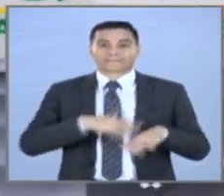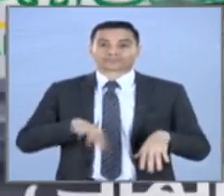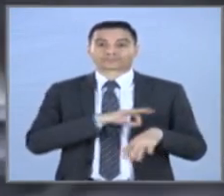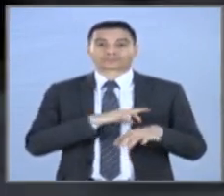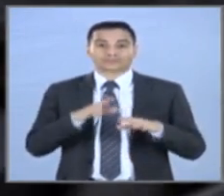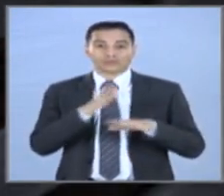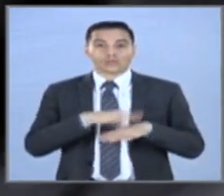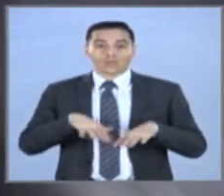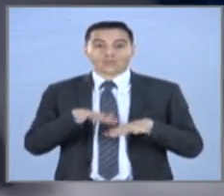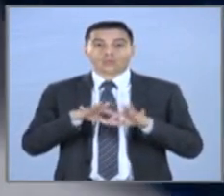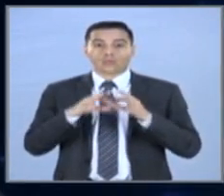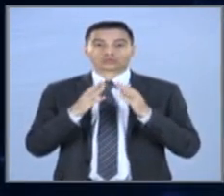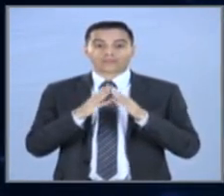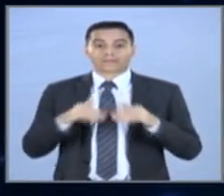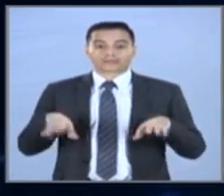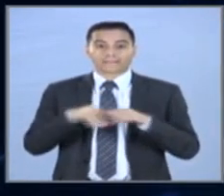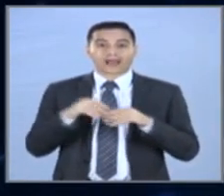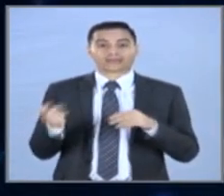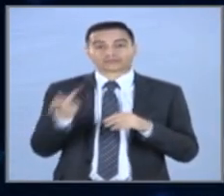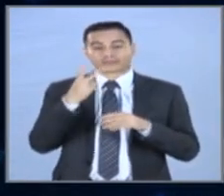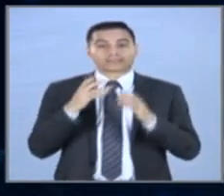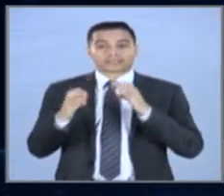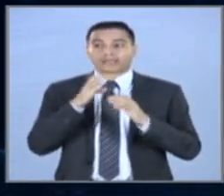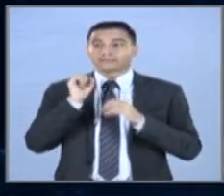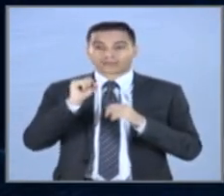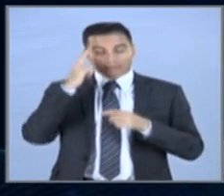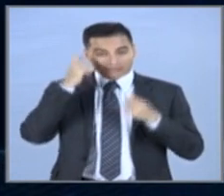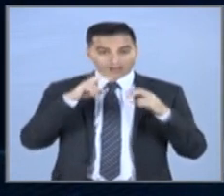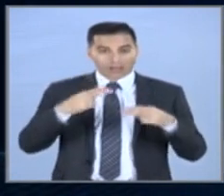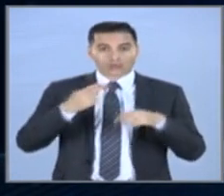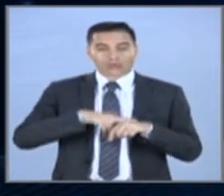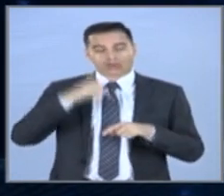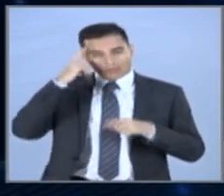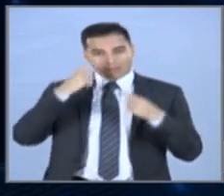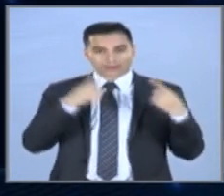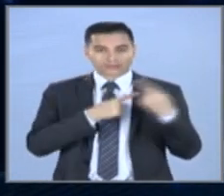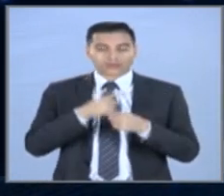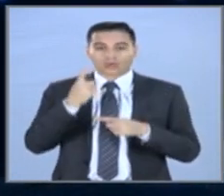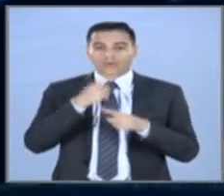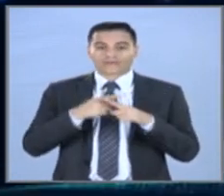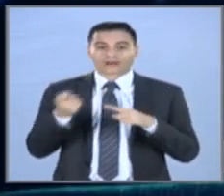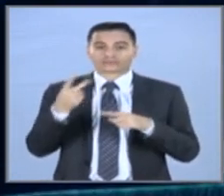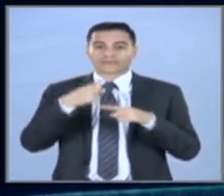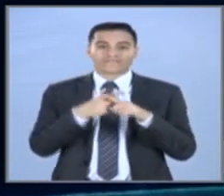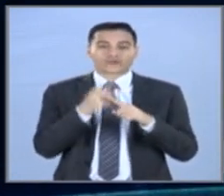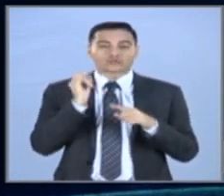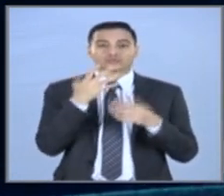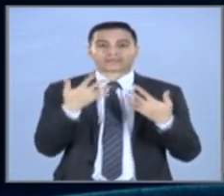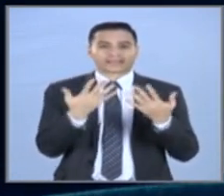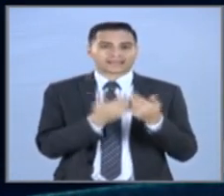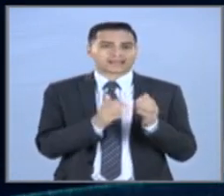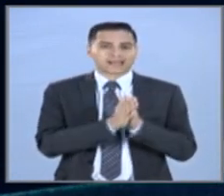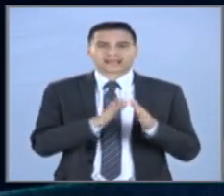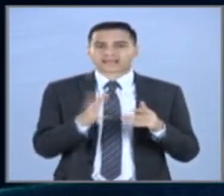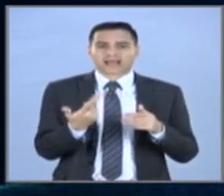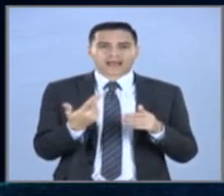وبكده عائلات مصر جمعت 75 نقطة فقرة تحت الضغط وضربات الجزاء، وكل نقطة ب 500 جنيه